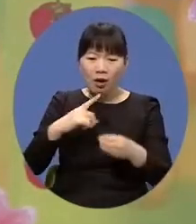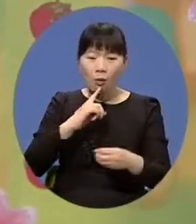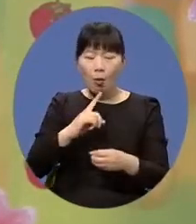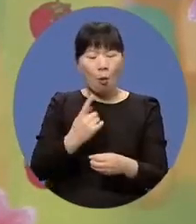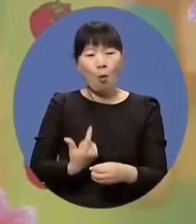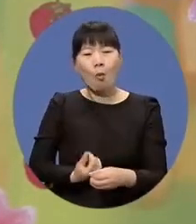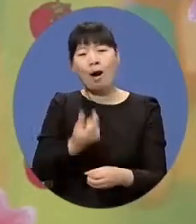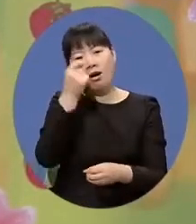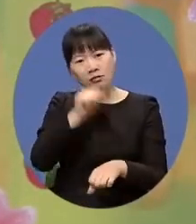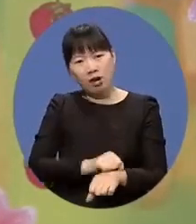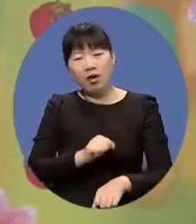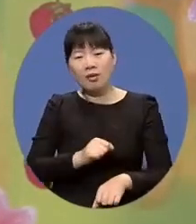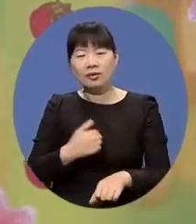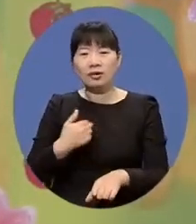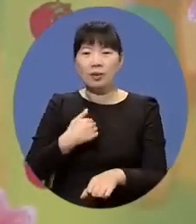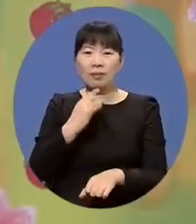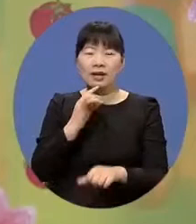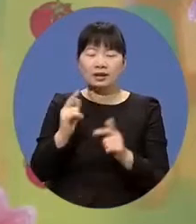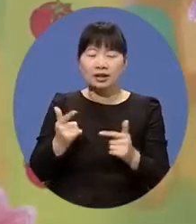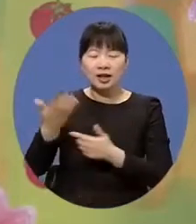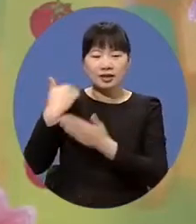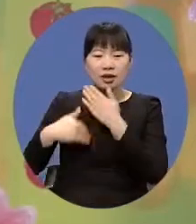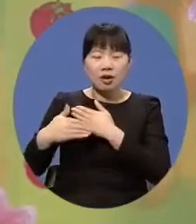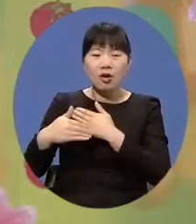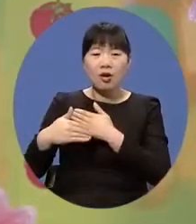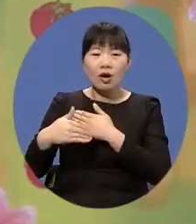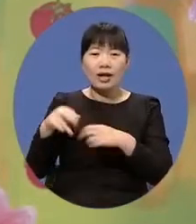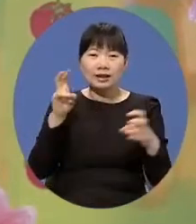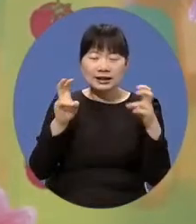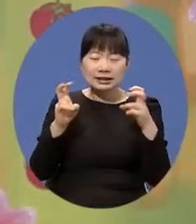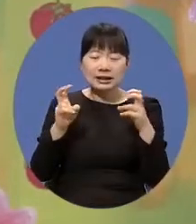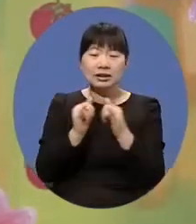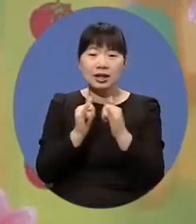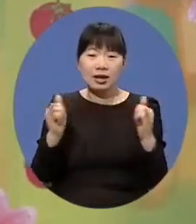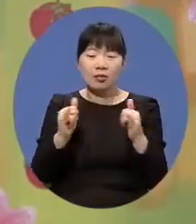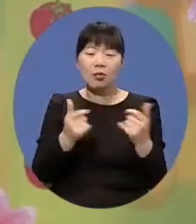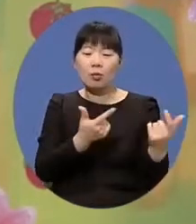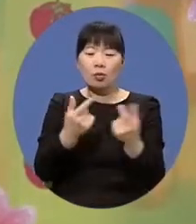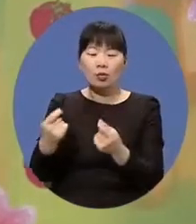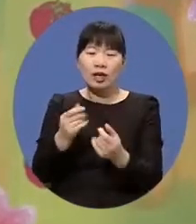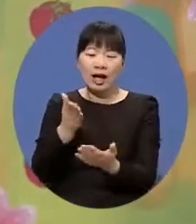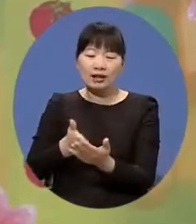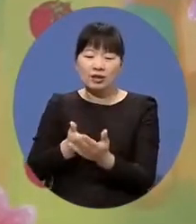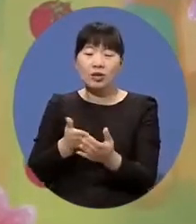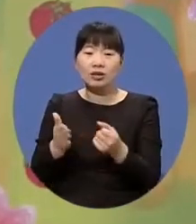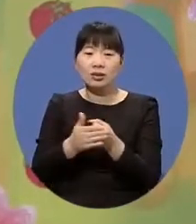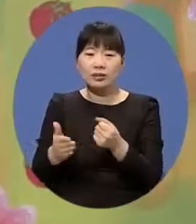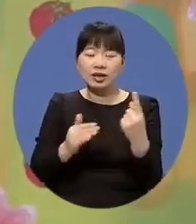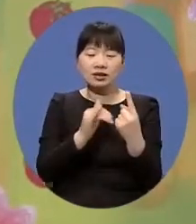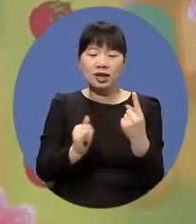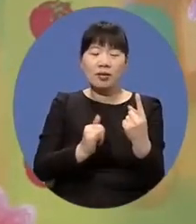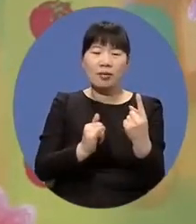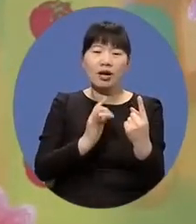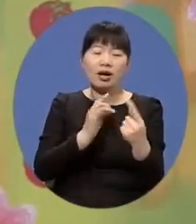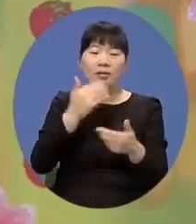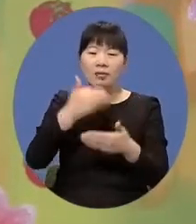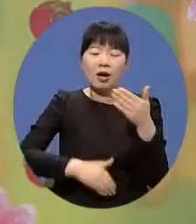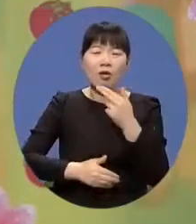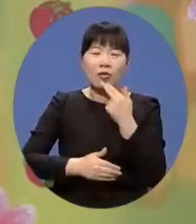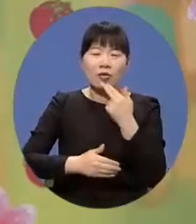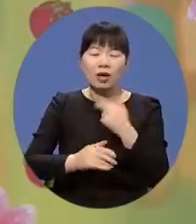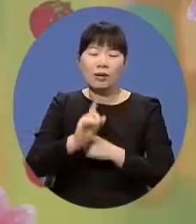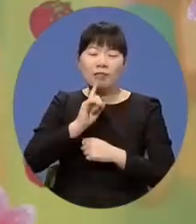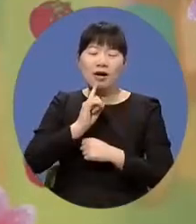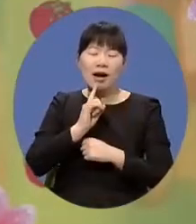굉장히 빨랐고, 저뿐만이 아니라 저 이제 예전 직장의 동료도 전부 다 아나운서잖아요. 근데 아이들이 정말 한 명의 예외도 없이 전부 다